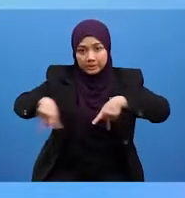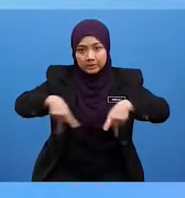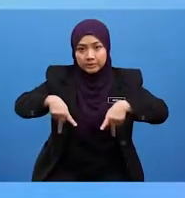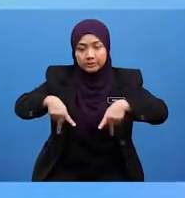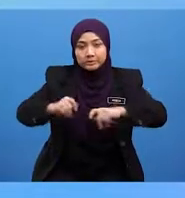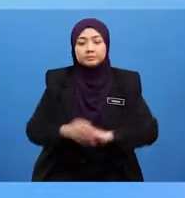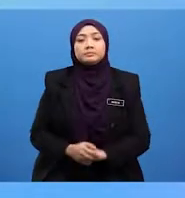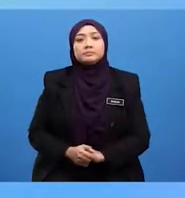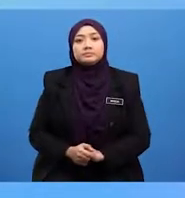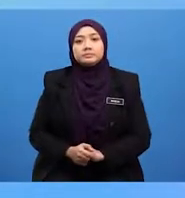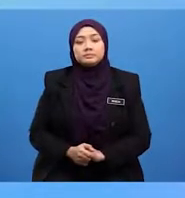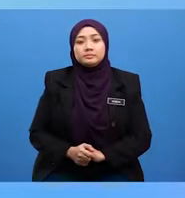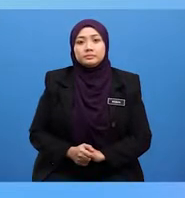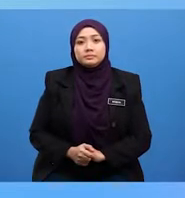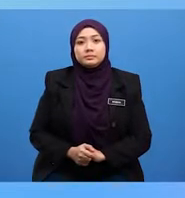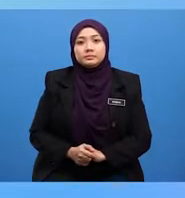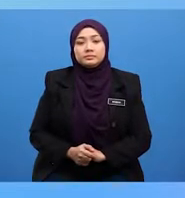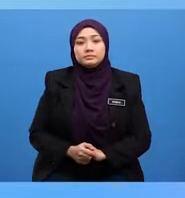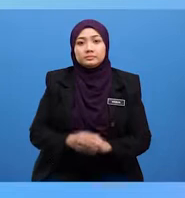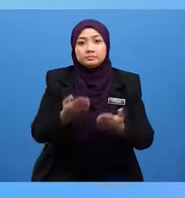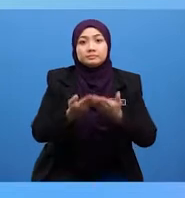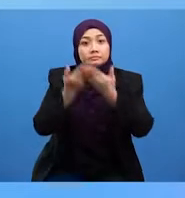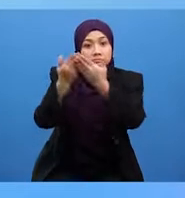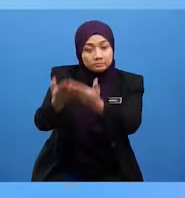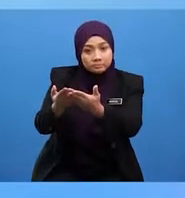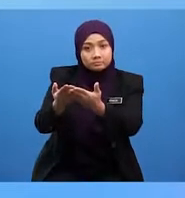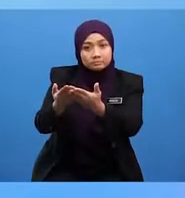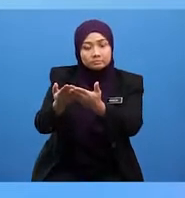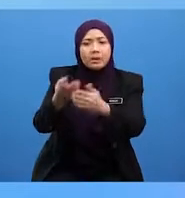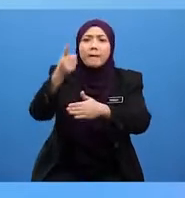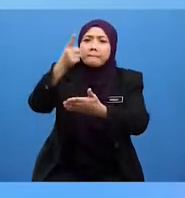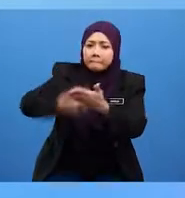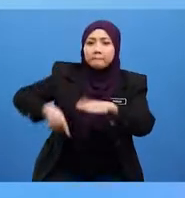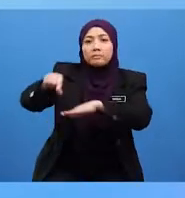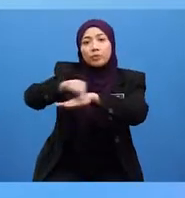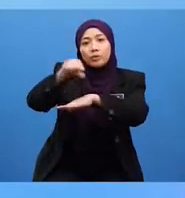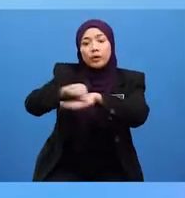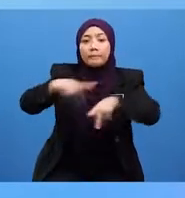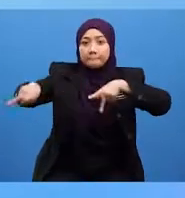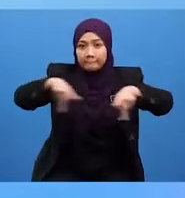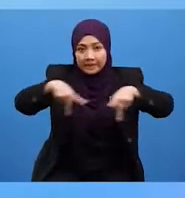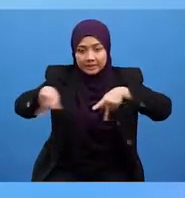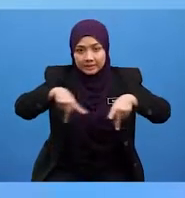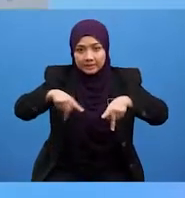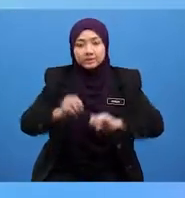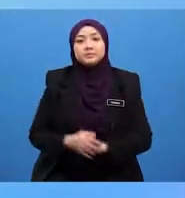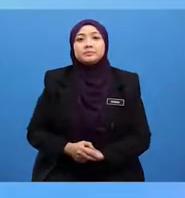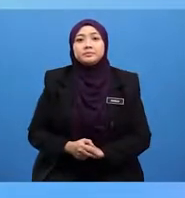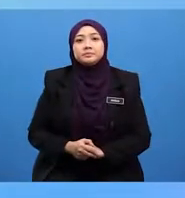plastik termoset. Mencadangkan potensi kegunaan plastik